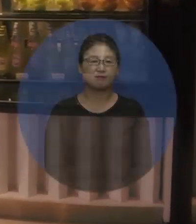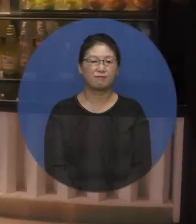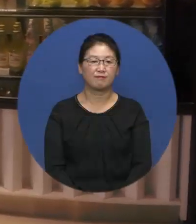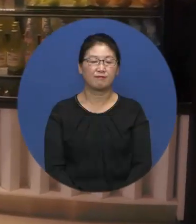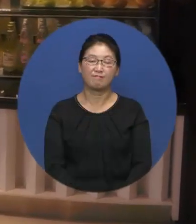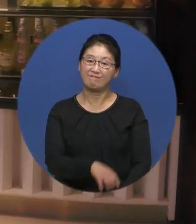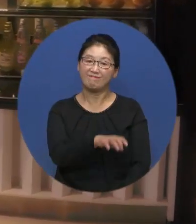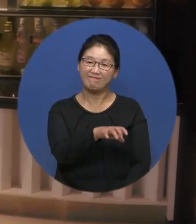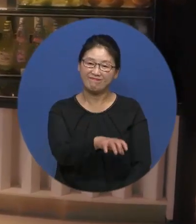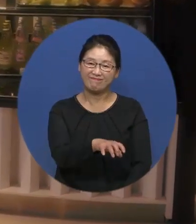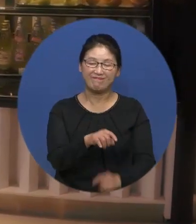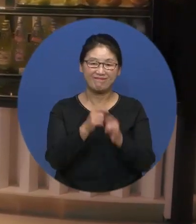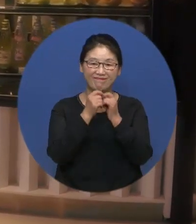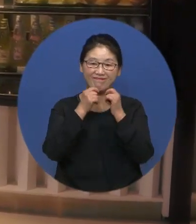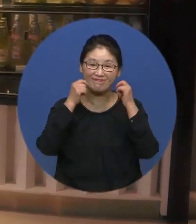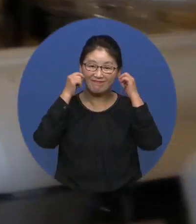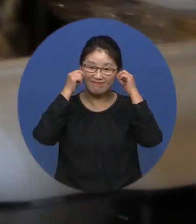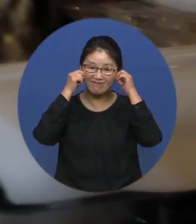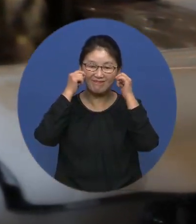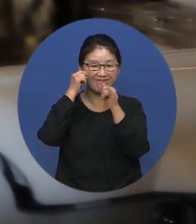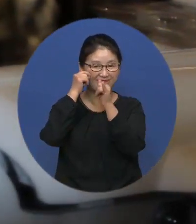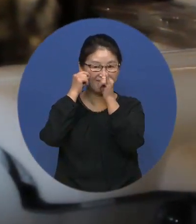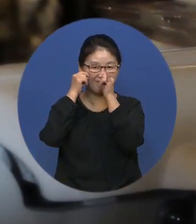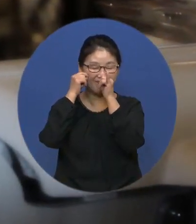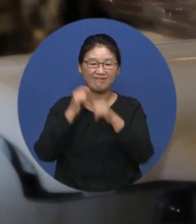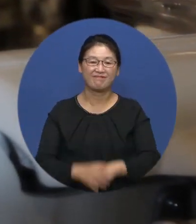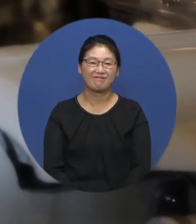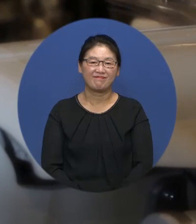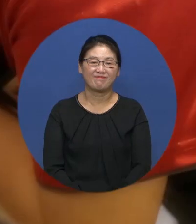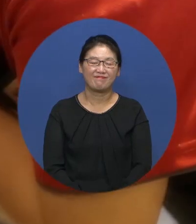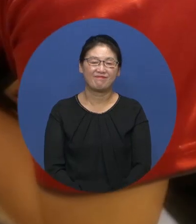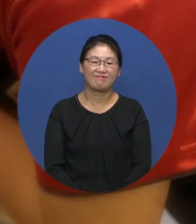이곳에는 미소가 있습니다.